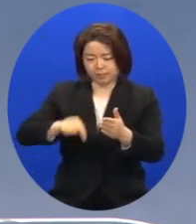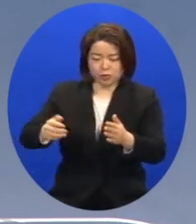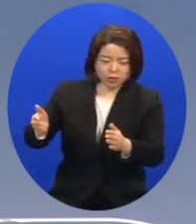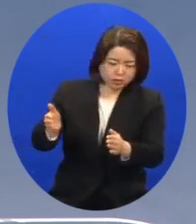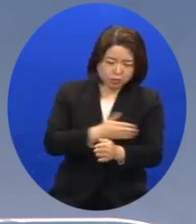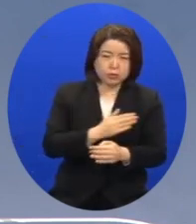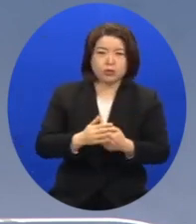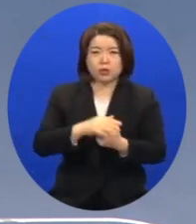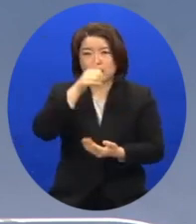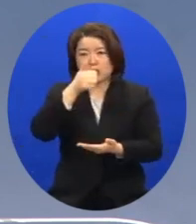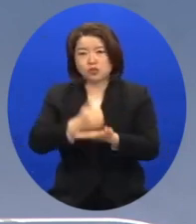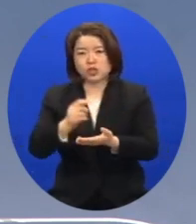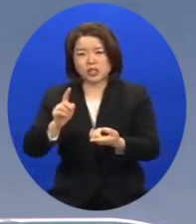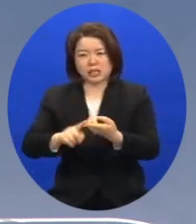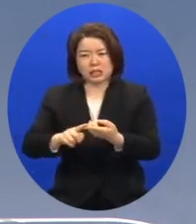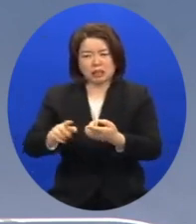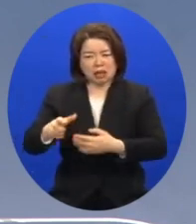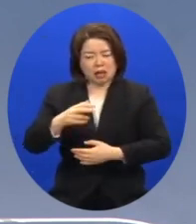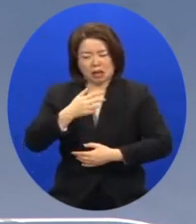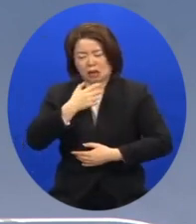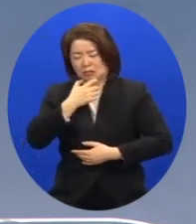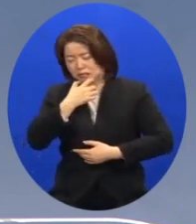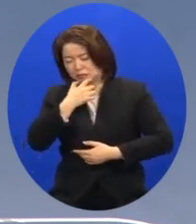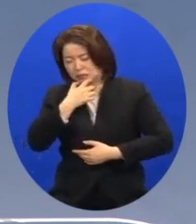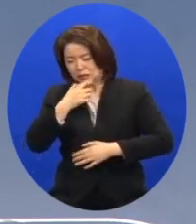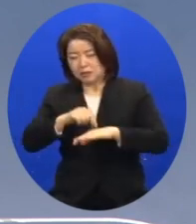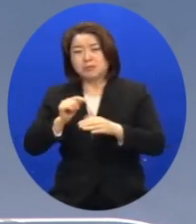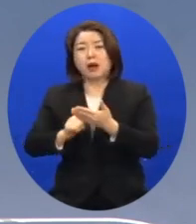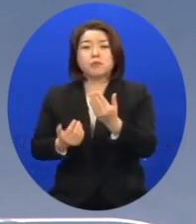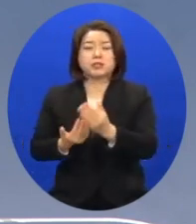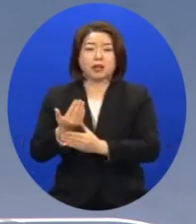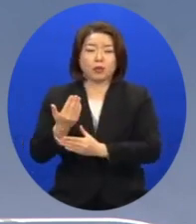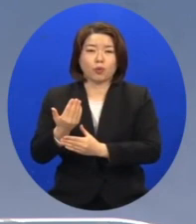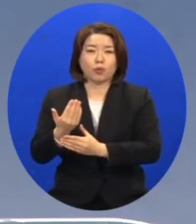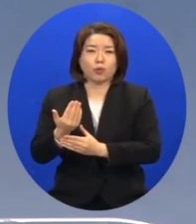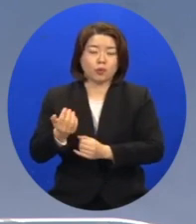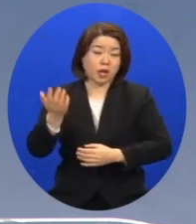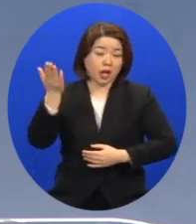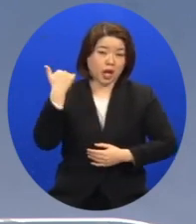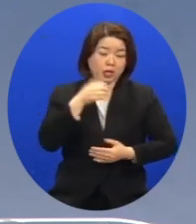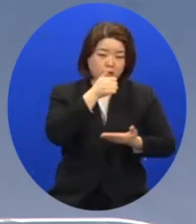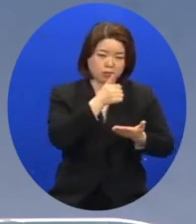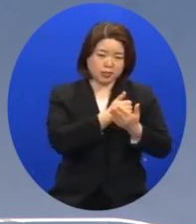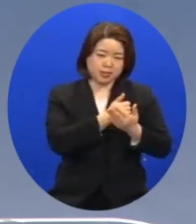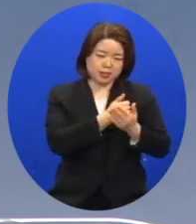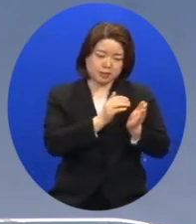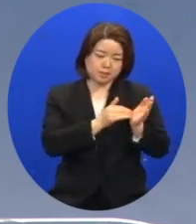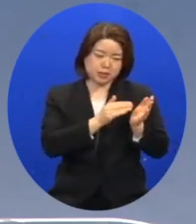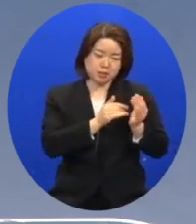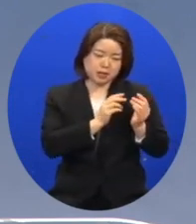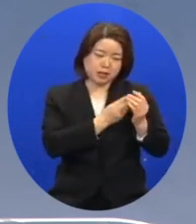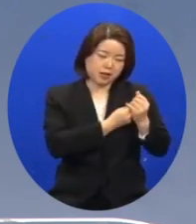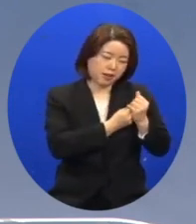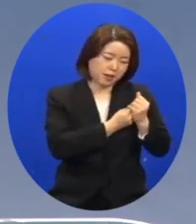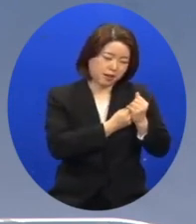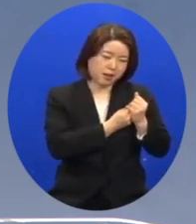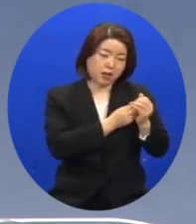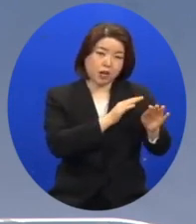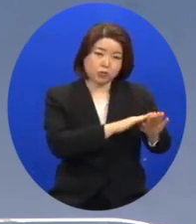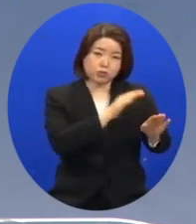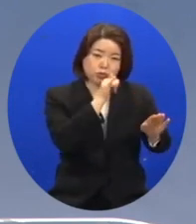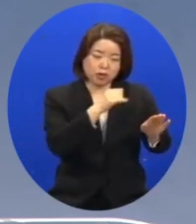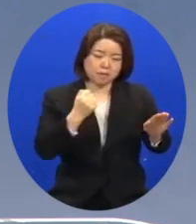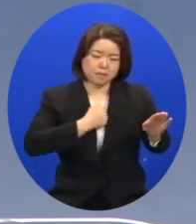대한 너무나 혐오감이 드는 것 그동안의 죄와 그렇게 은근히 짝 하고 마음을 두었던 것이 노우 애통한